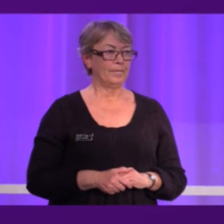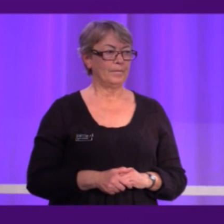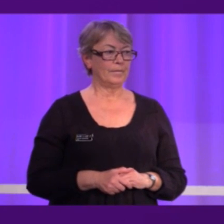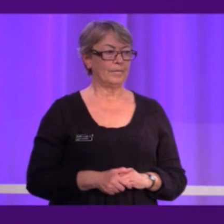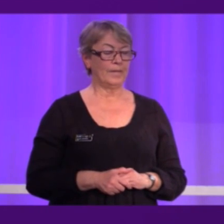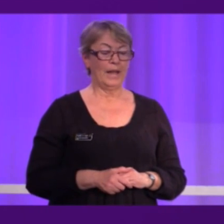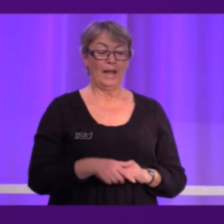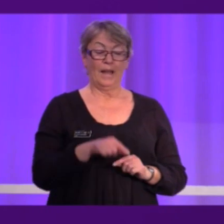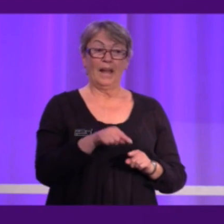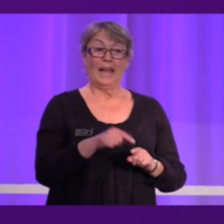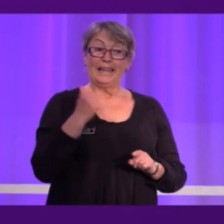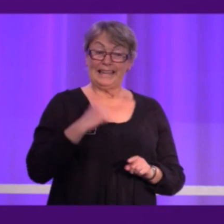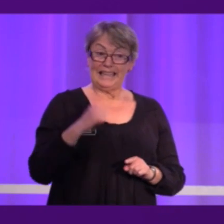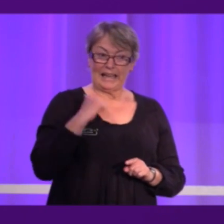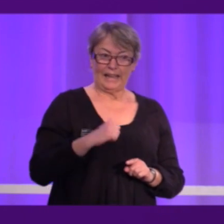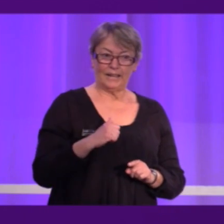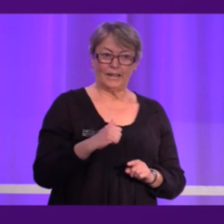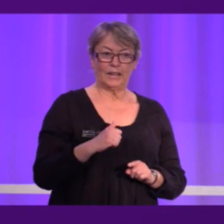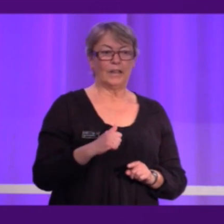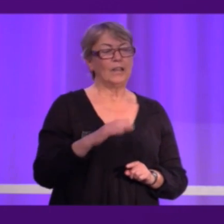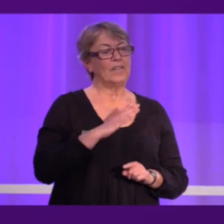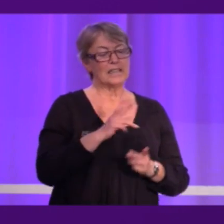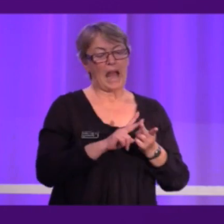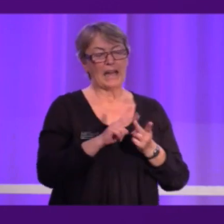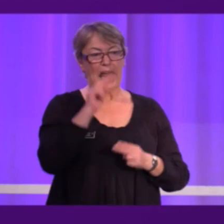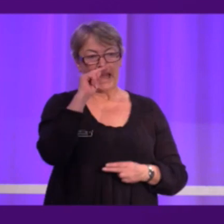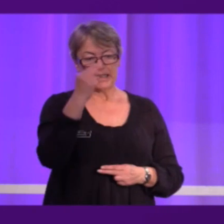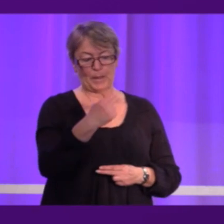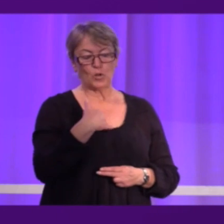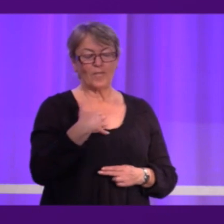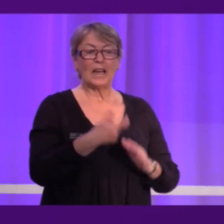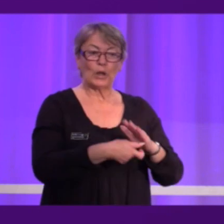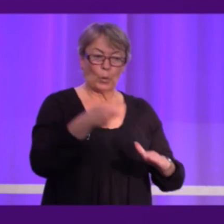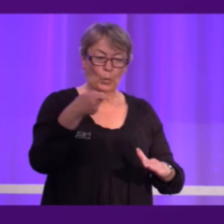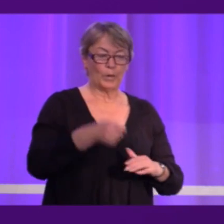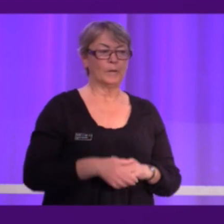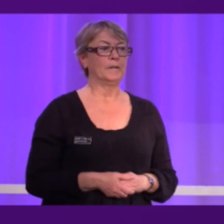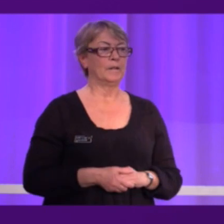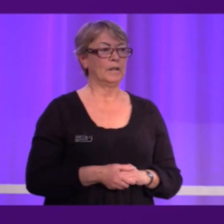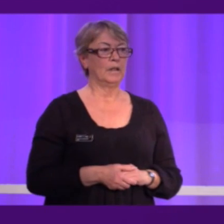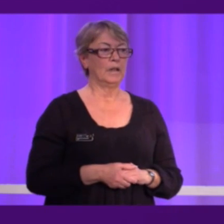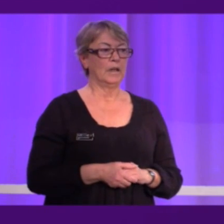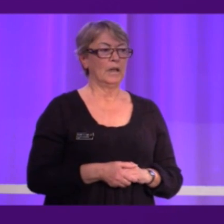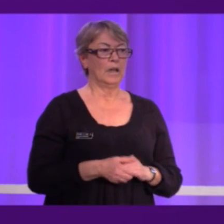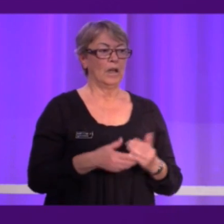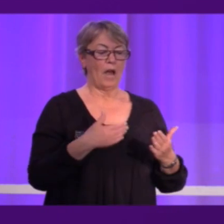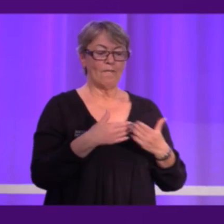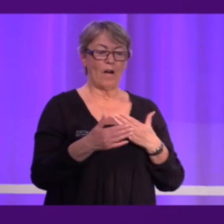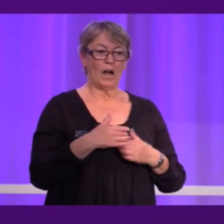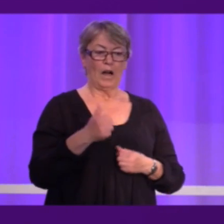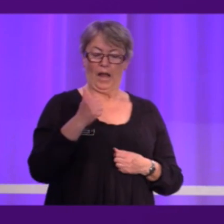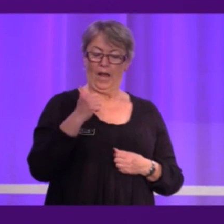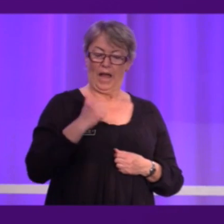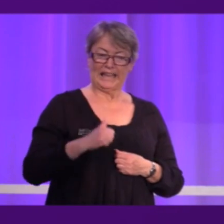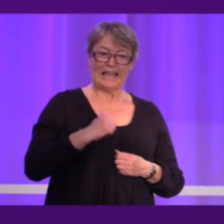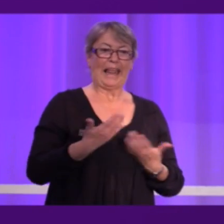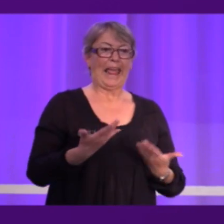Med tillgänglighet finns också en annan aspekt jag vill lyfta. Varför tillgänglighet är ett roligt